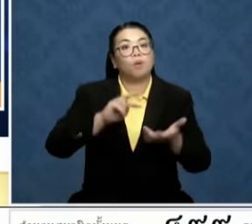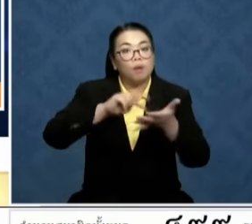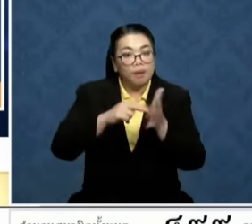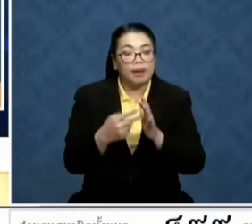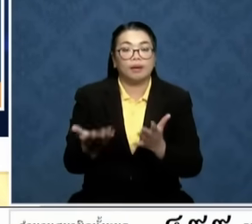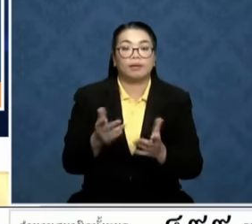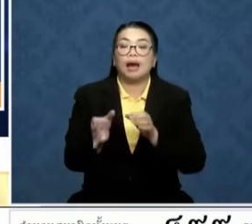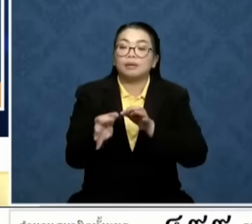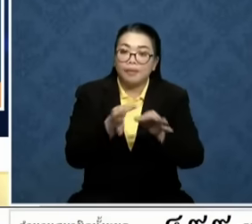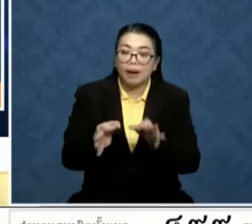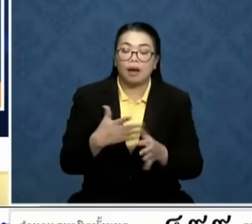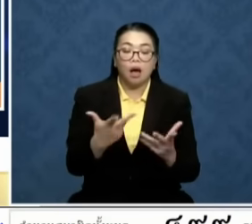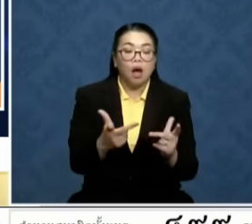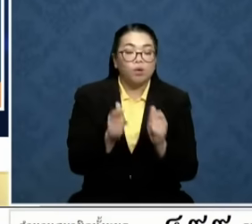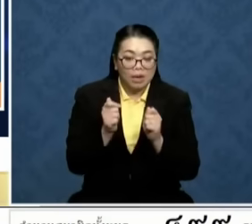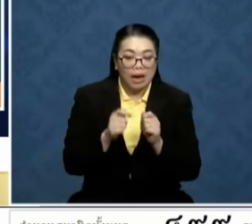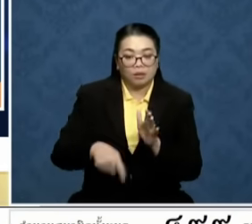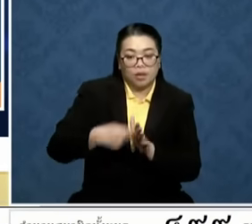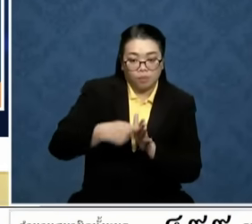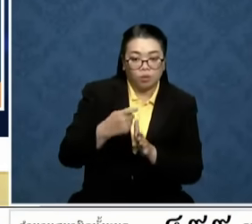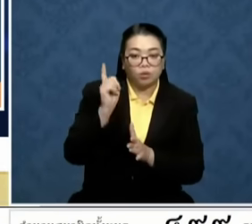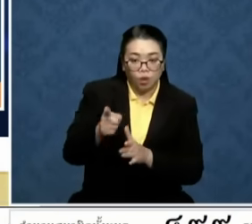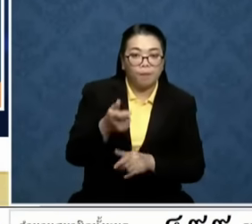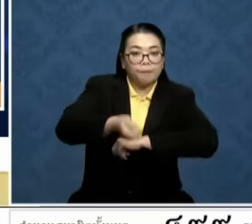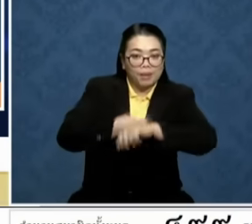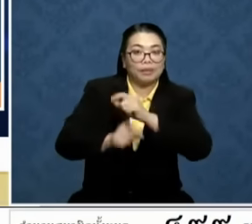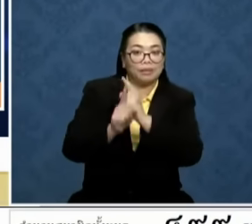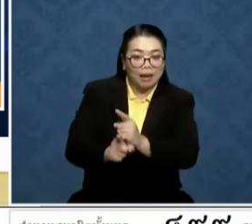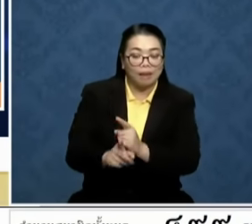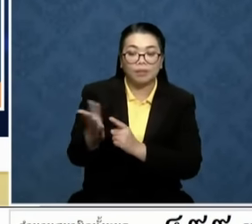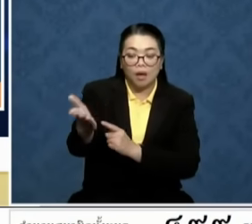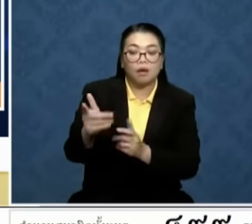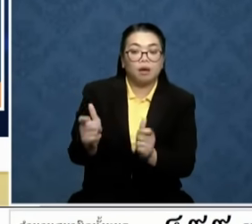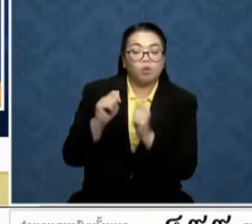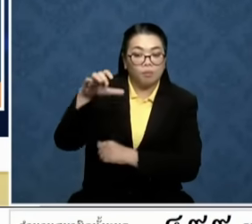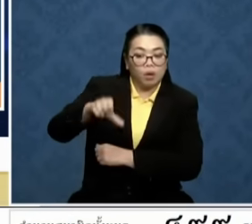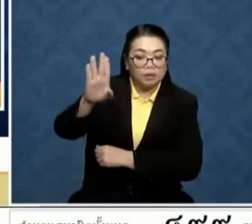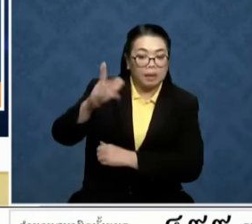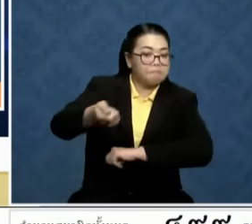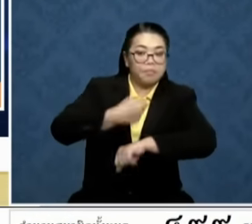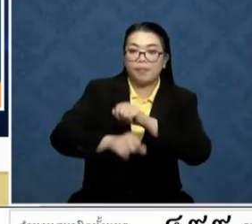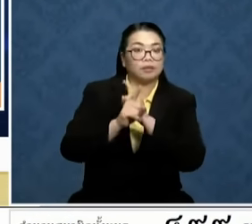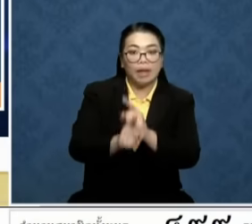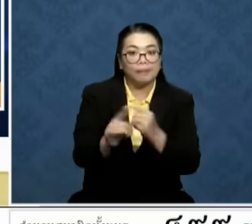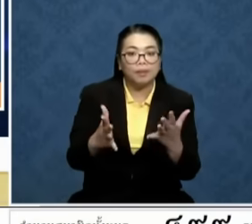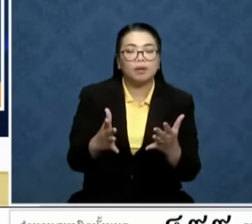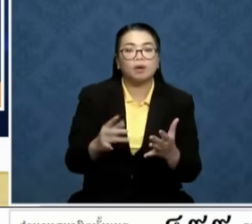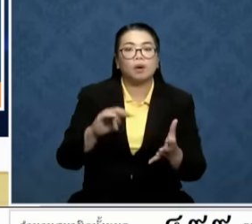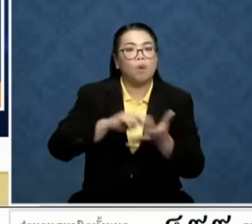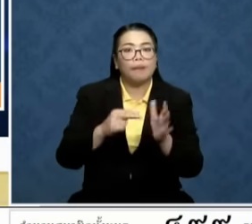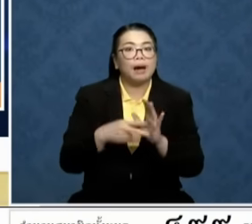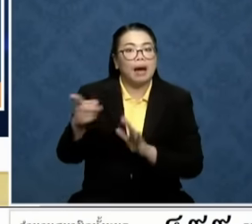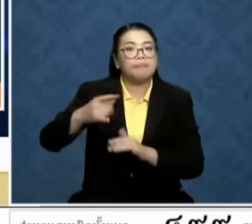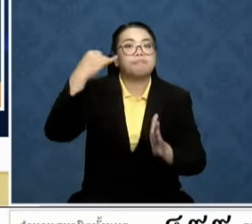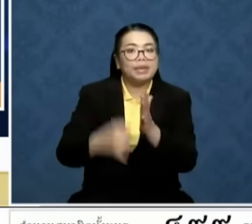ฉะนั้นการอนุญาตแบบมีเงื่อนไขหากผู้ได้รับอนุญาตไม่ปฏิบัติตามเงื่อนไขก็